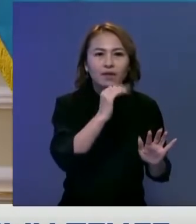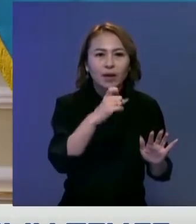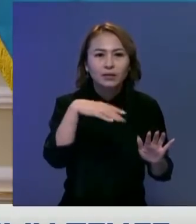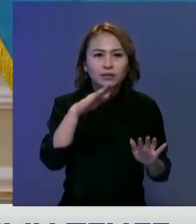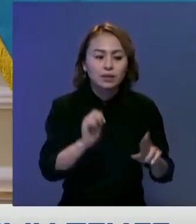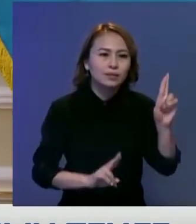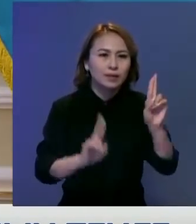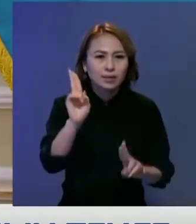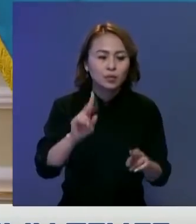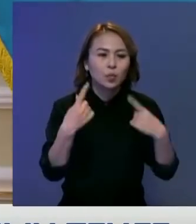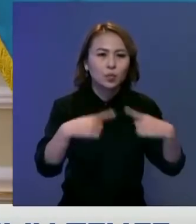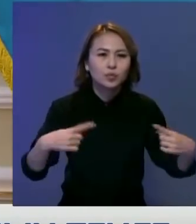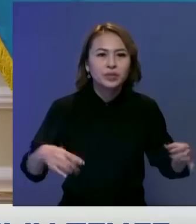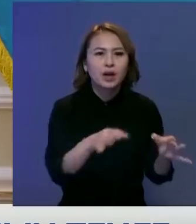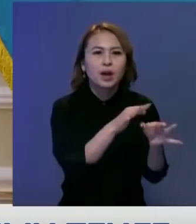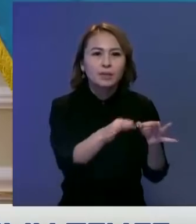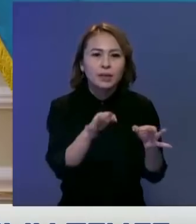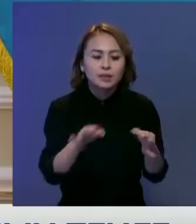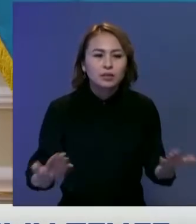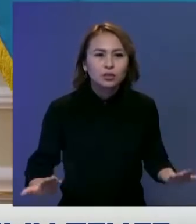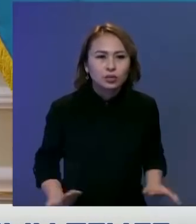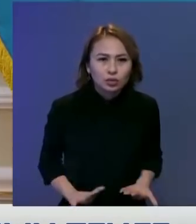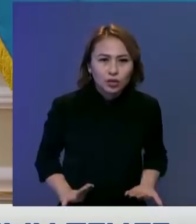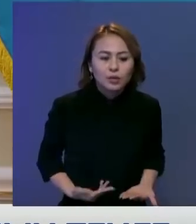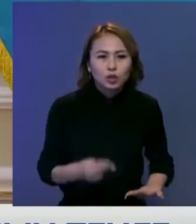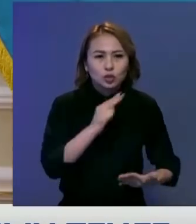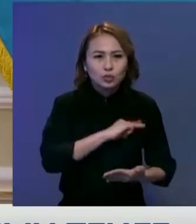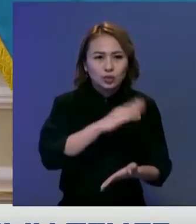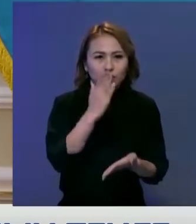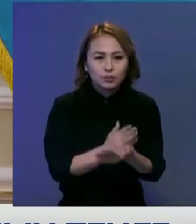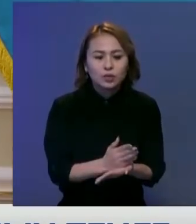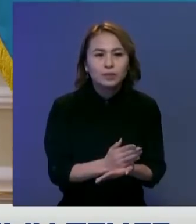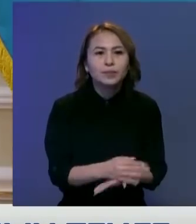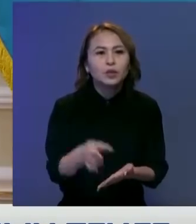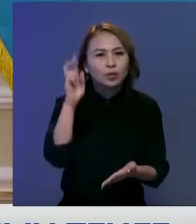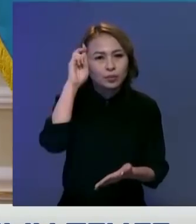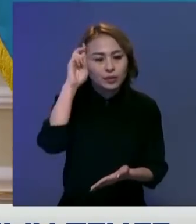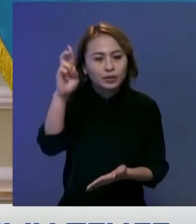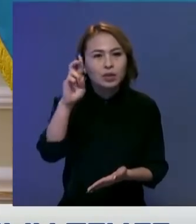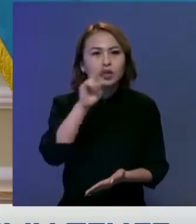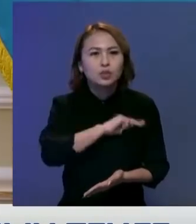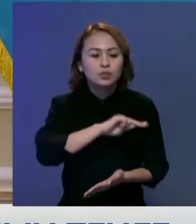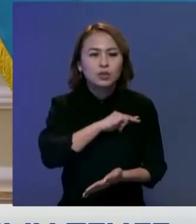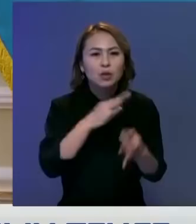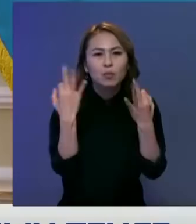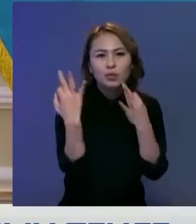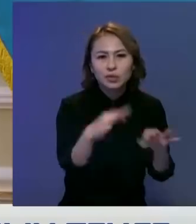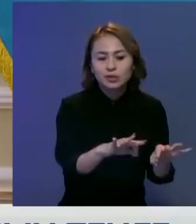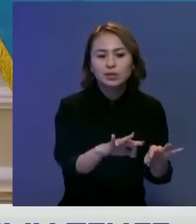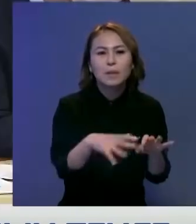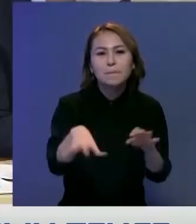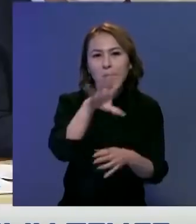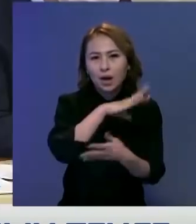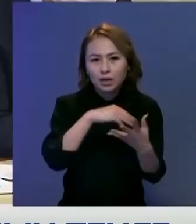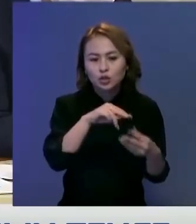тәсілмен өзге аймақтардың тұрғындары да жұмыс істеп жүр. Үкіметке жұмыстан болса тұлатын барлық